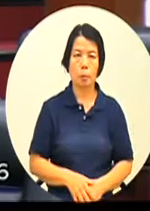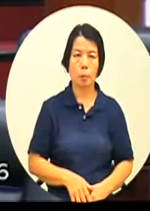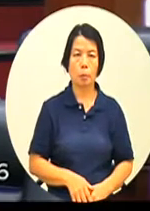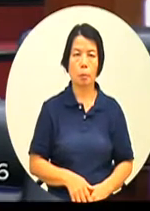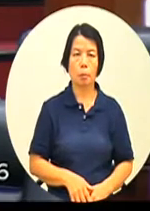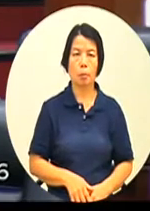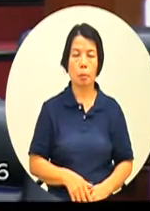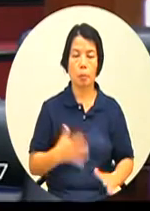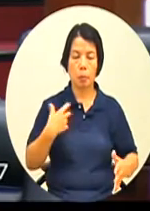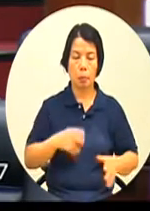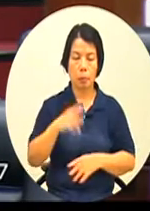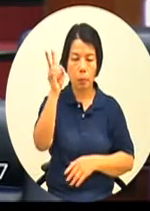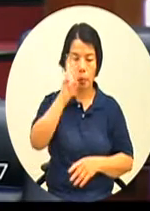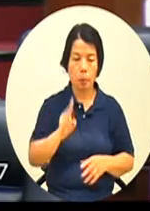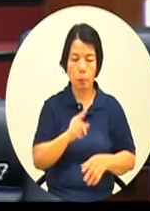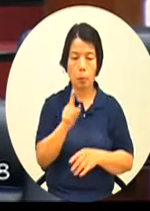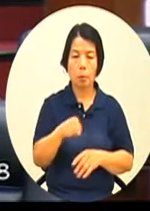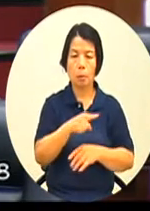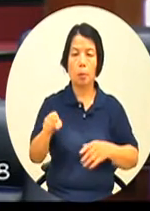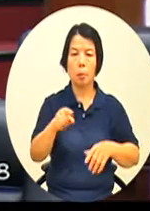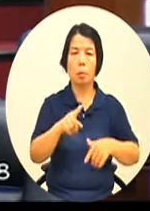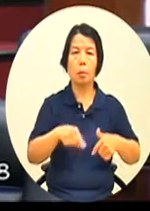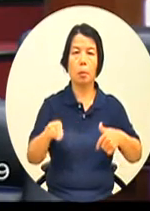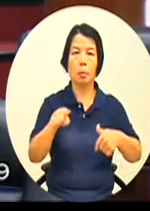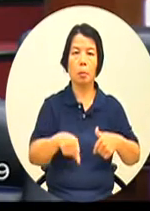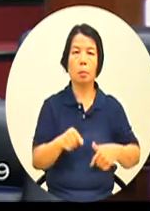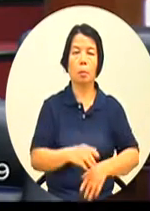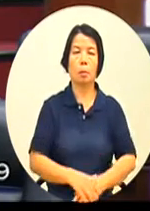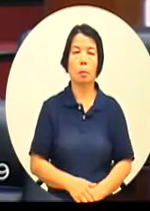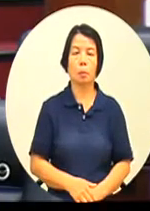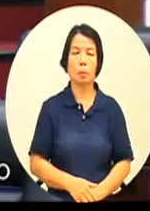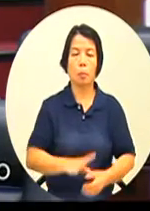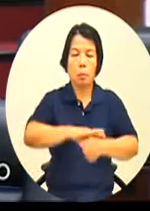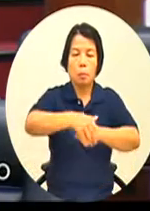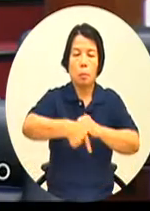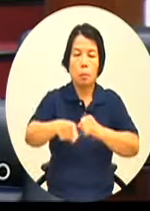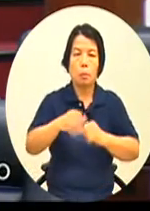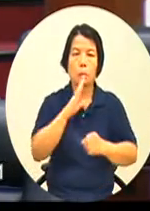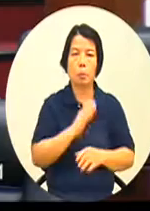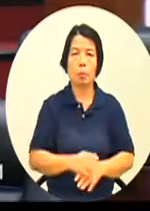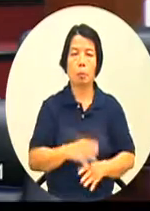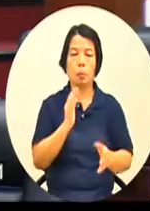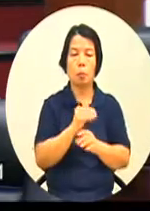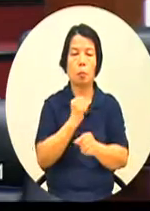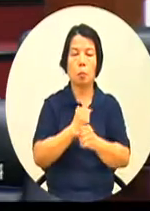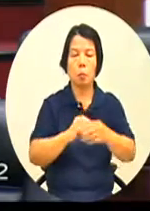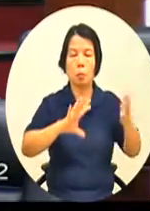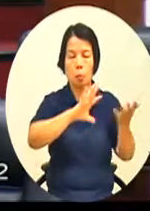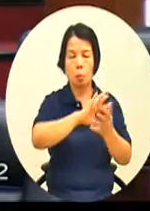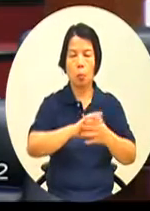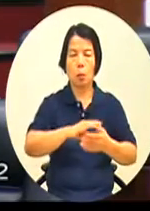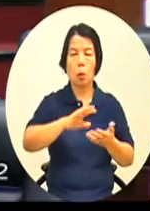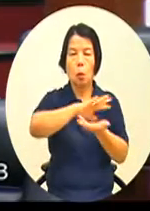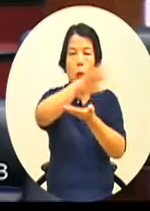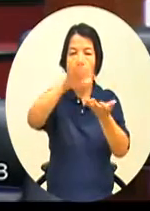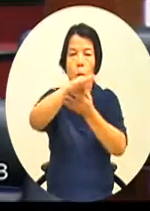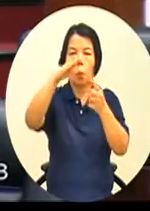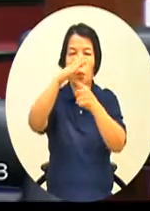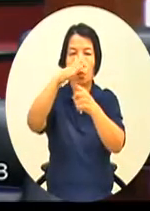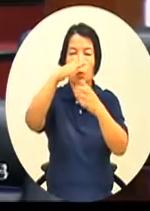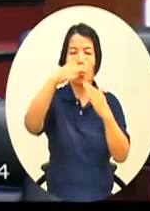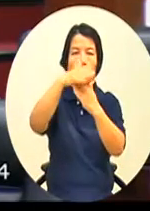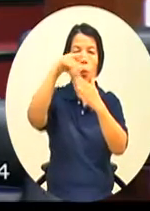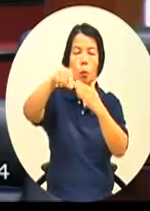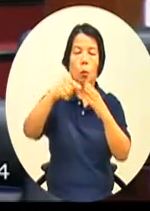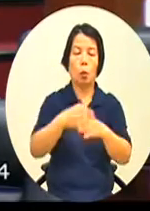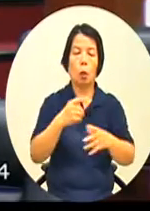的电子化，我们相关的这个包括你们讲的有做了什么云端的东西啦什么的，那其实公